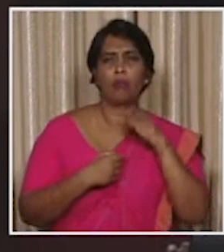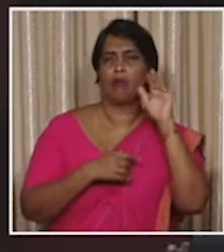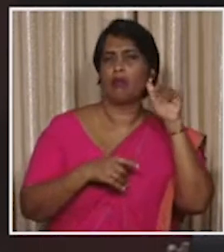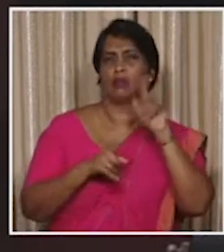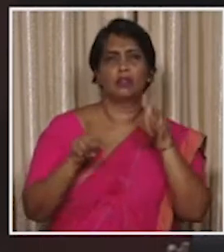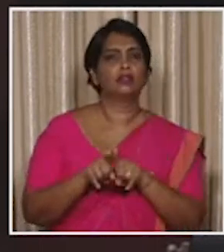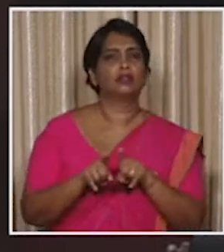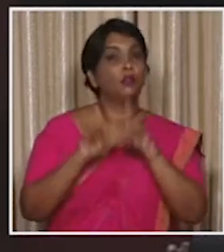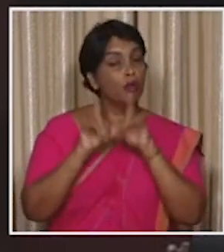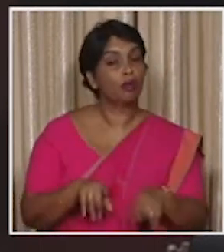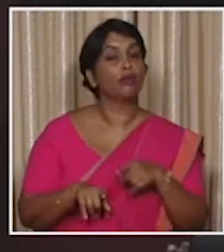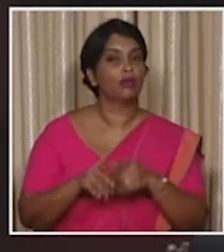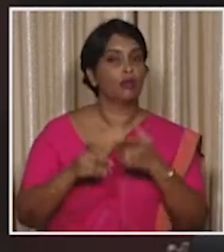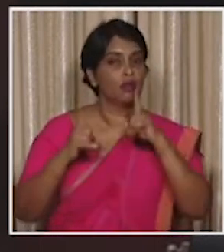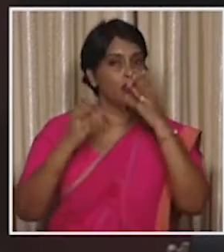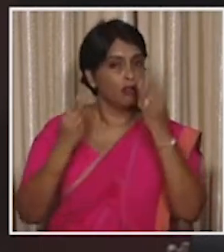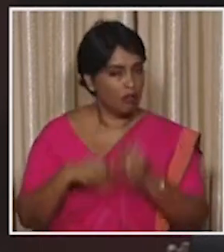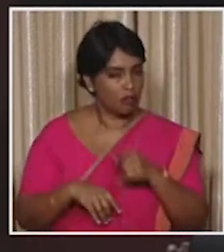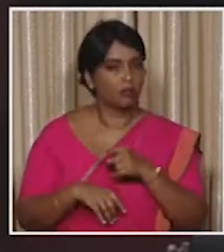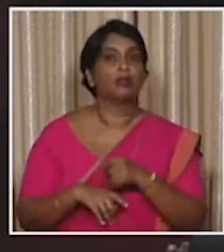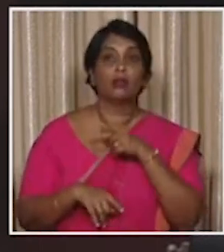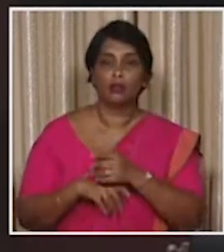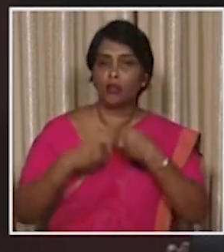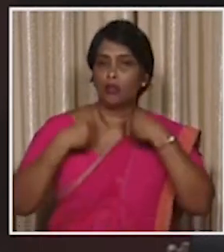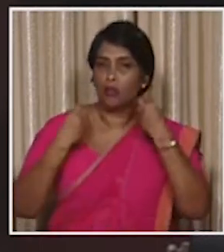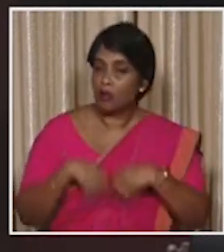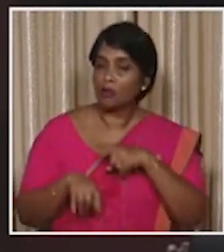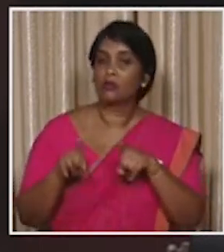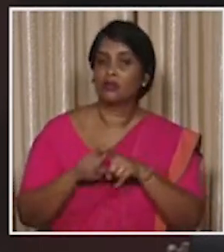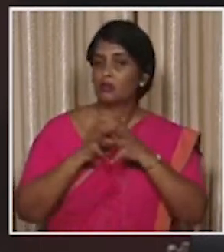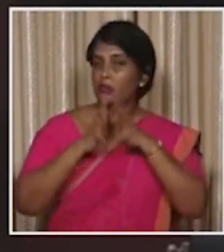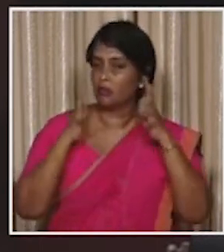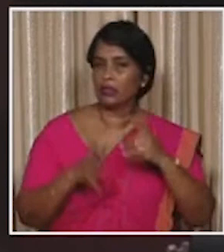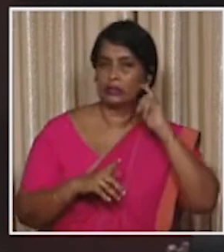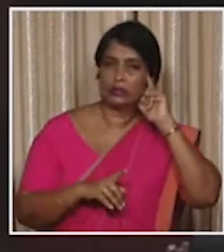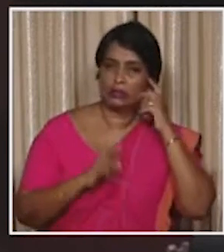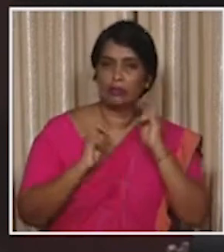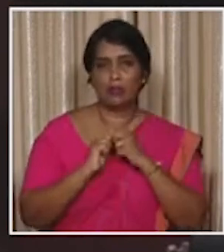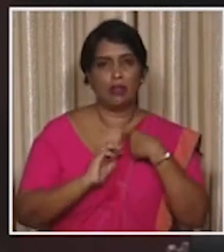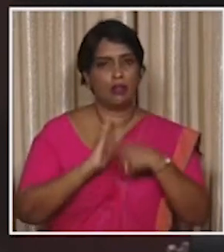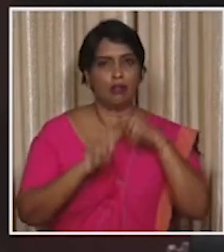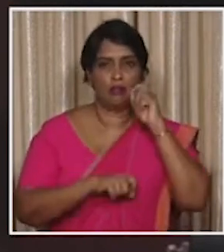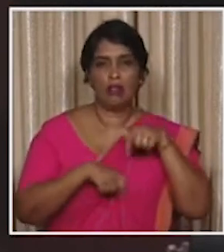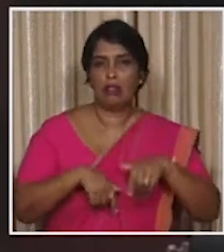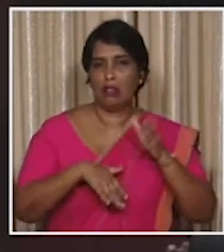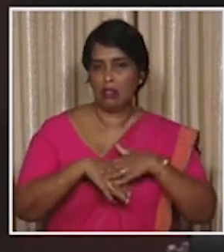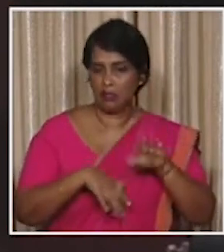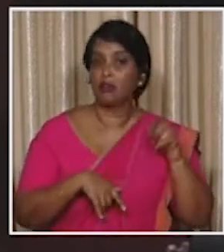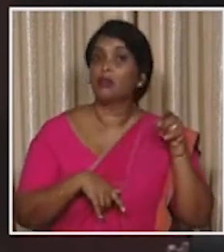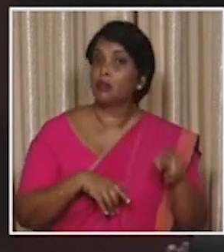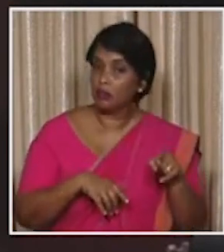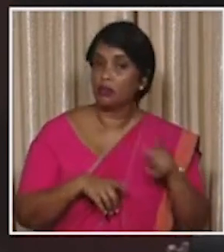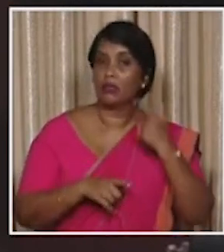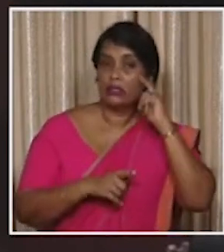කරනවා. ඒ හින්දා එක කඩාවැටීමක් සිදු වුණා ඒ කඩාවැටීම හරහා බරපතල වේදනාවක් මේ රටේ ජනතාවට අදටත් තියෙනවා. එතකොට